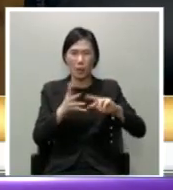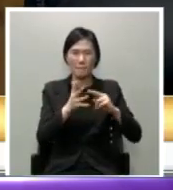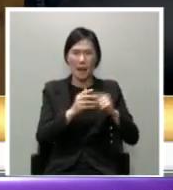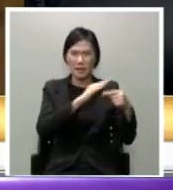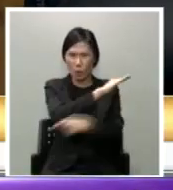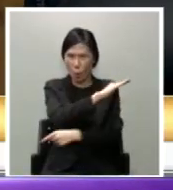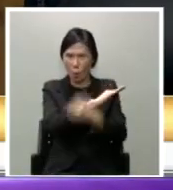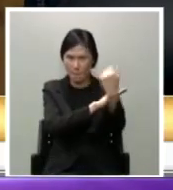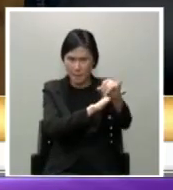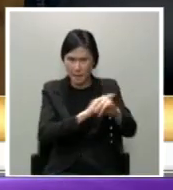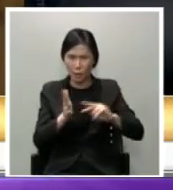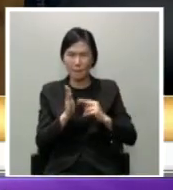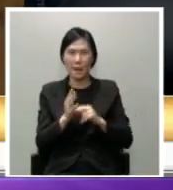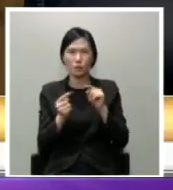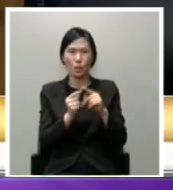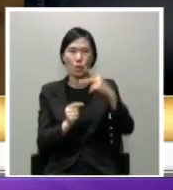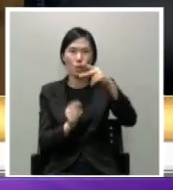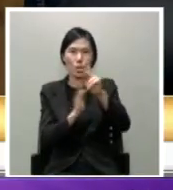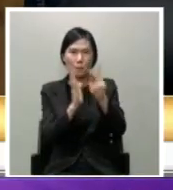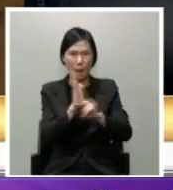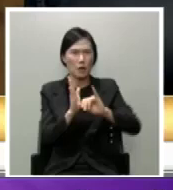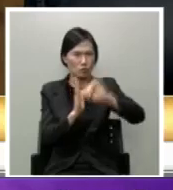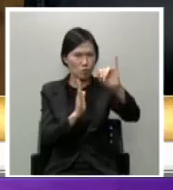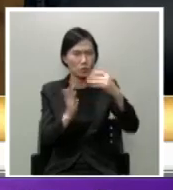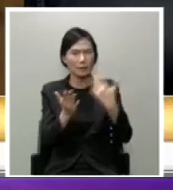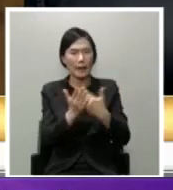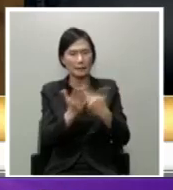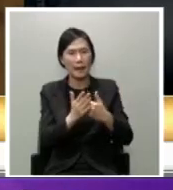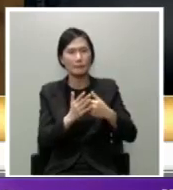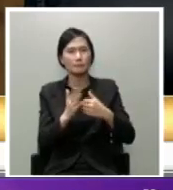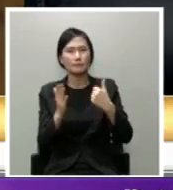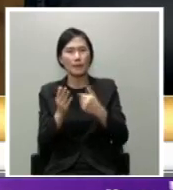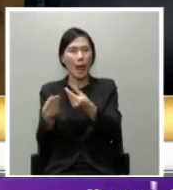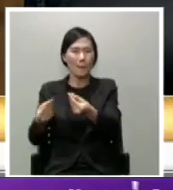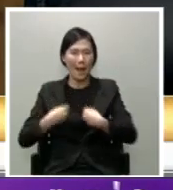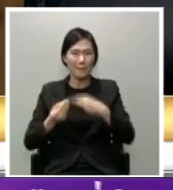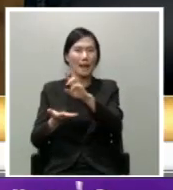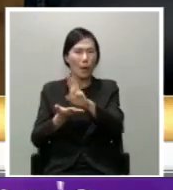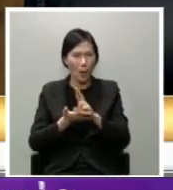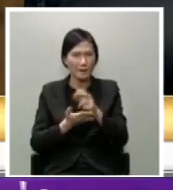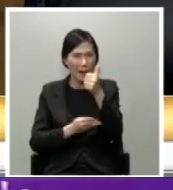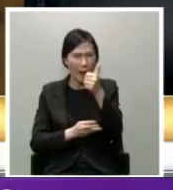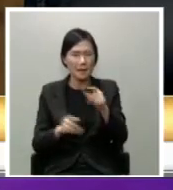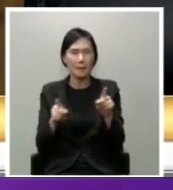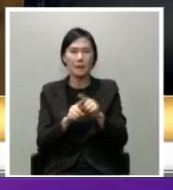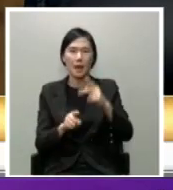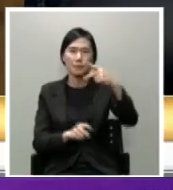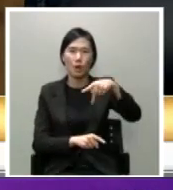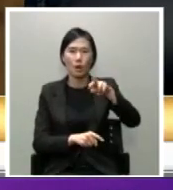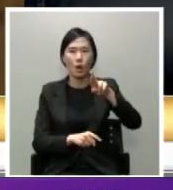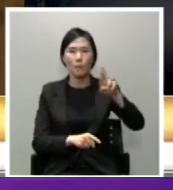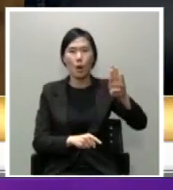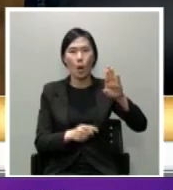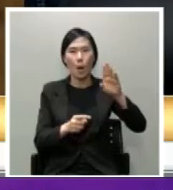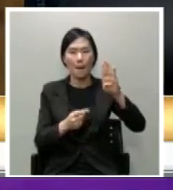นถูกกฎหมายตามพระราชบัญญัติให้บำเหน็จพระราชบัญญัติให้บำเหน็จนั้นบอกว่าคน